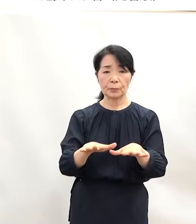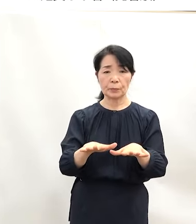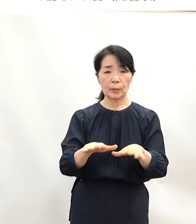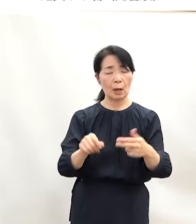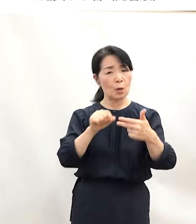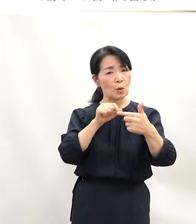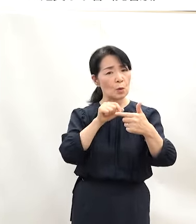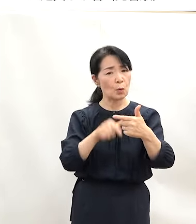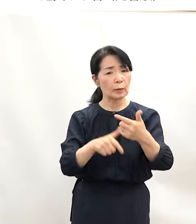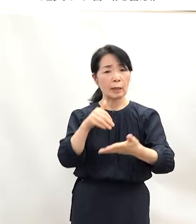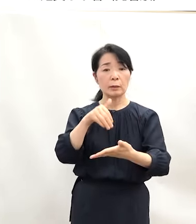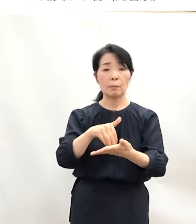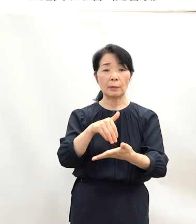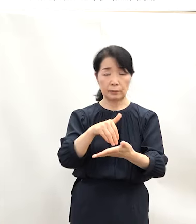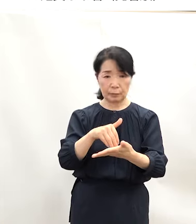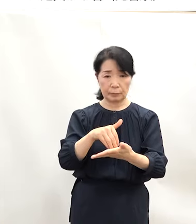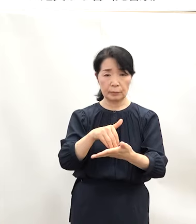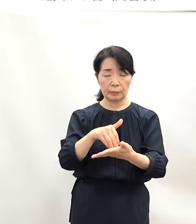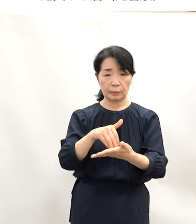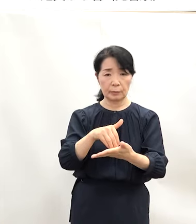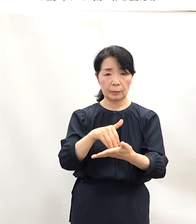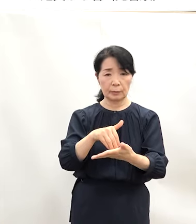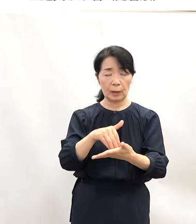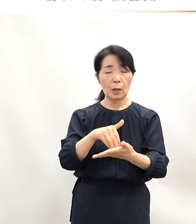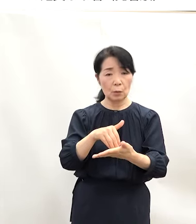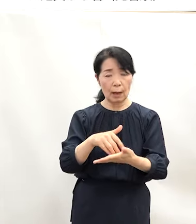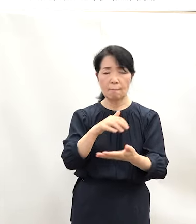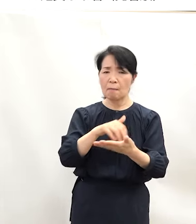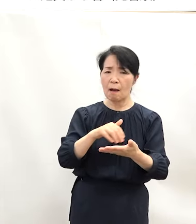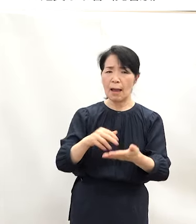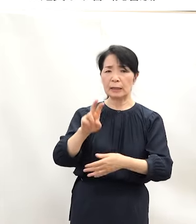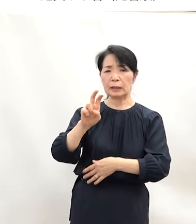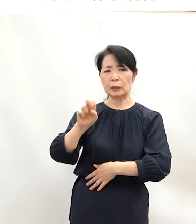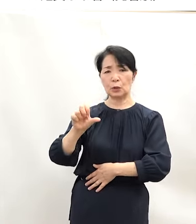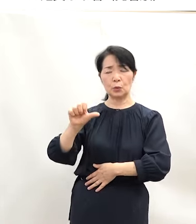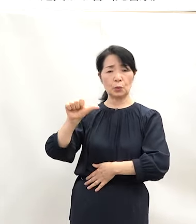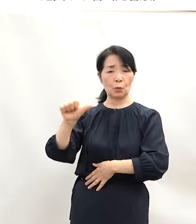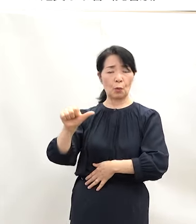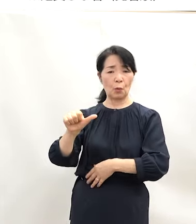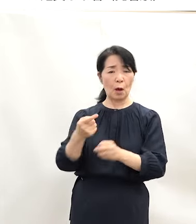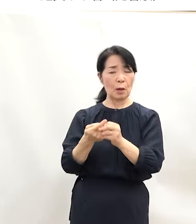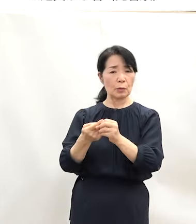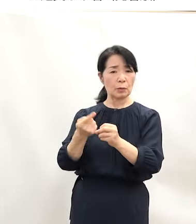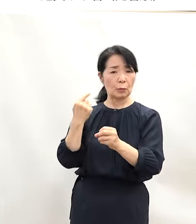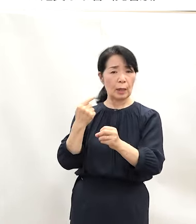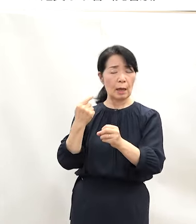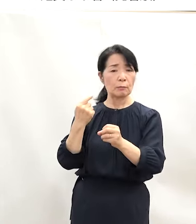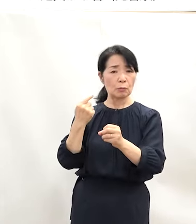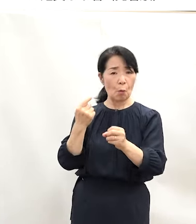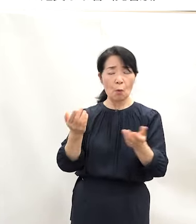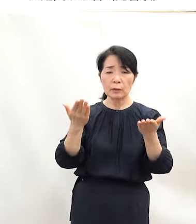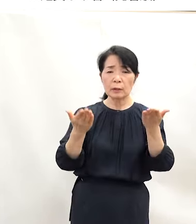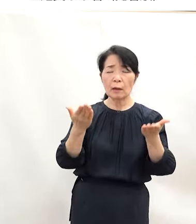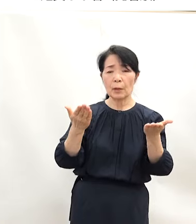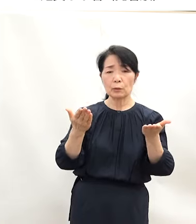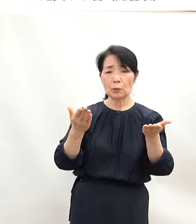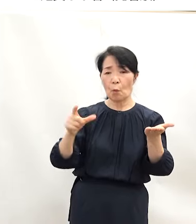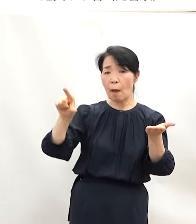6月末現在で、25件ということで、まあ、前年の36件に比べるとですね、やや少